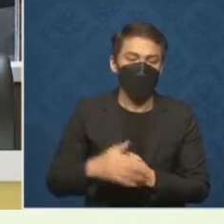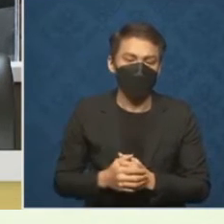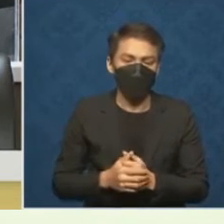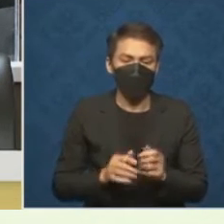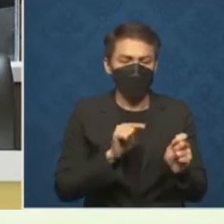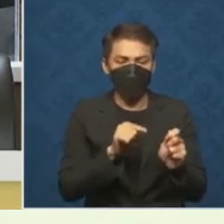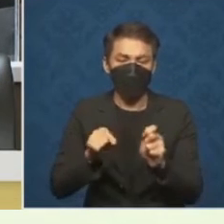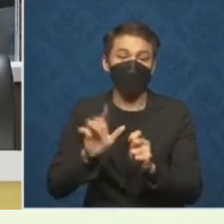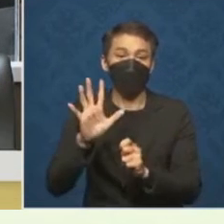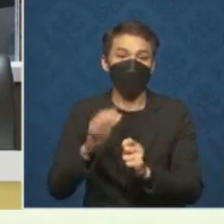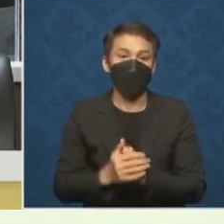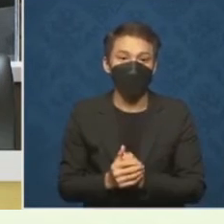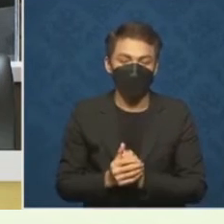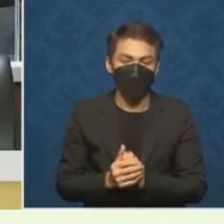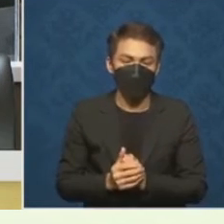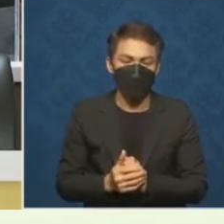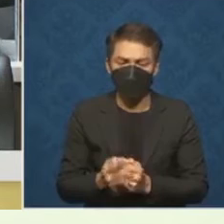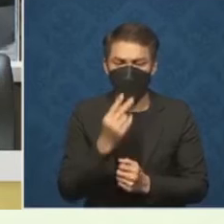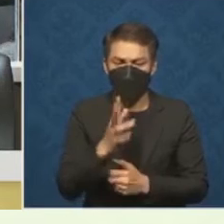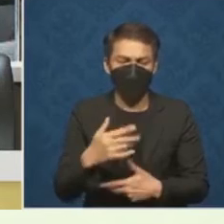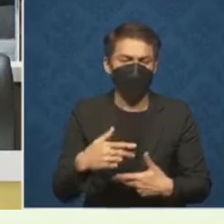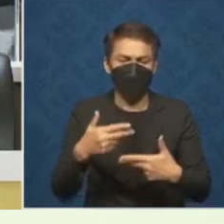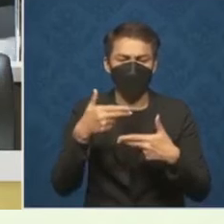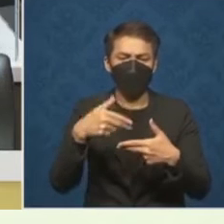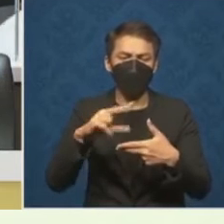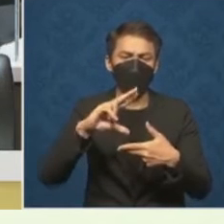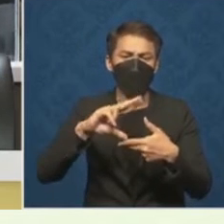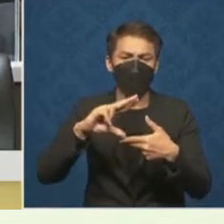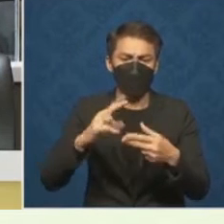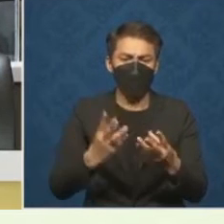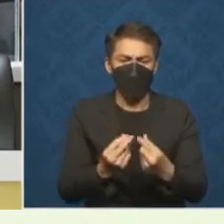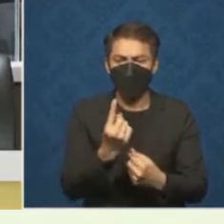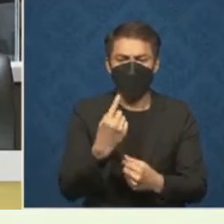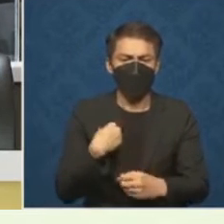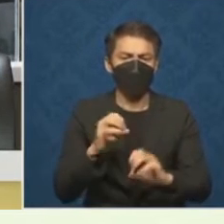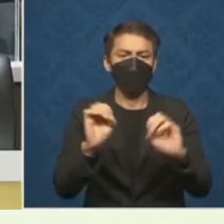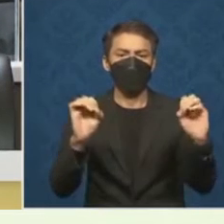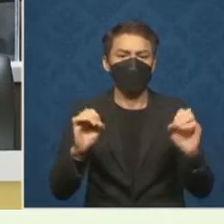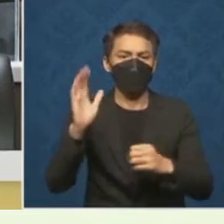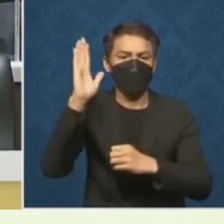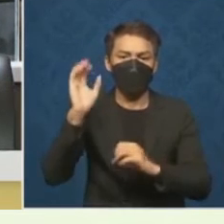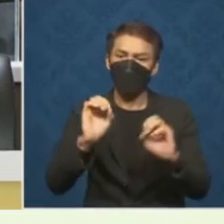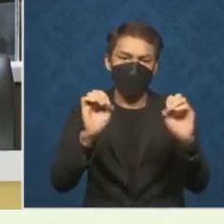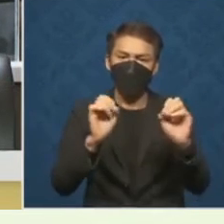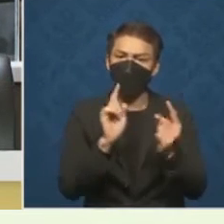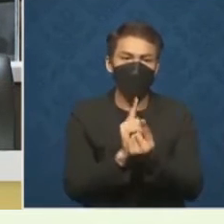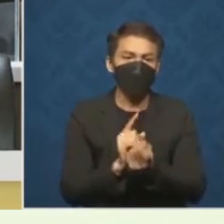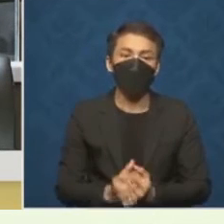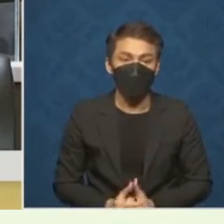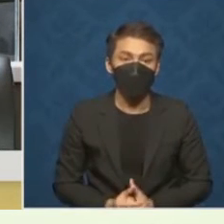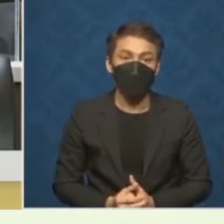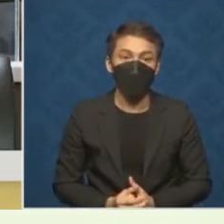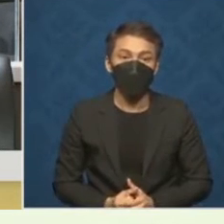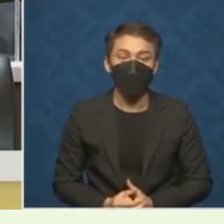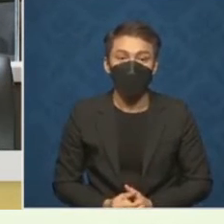มัครพรรคพลังประชารัฐเบอร์1แต่อย่างใดเลยครับครับ คือนอกจ